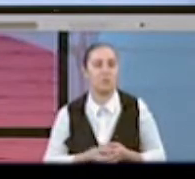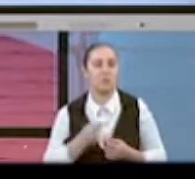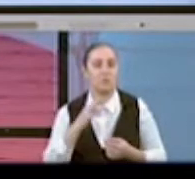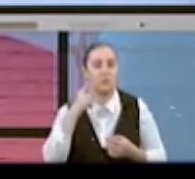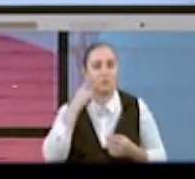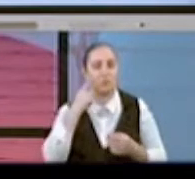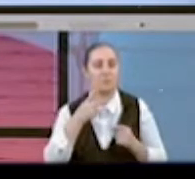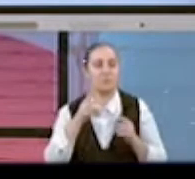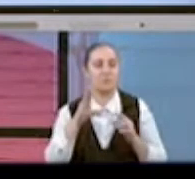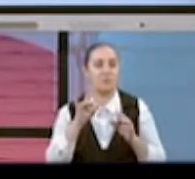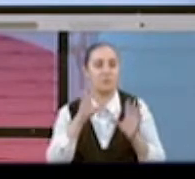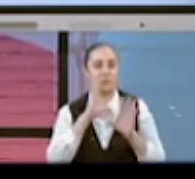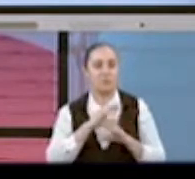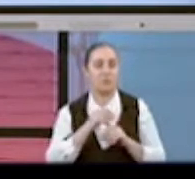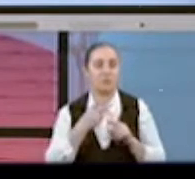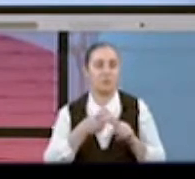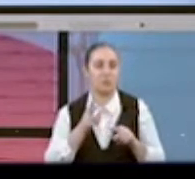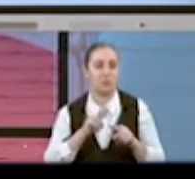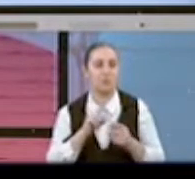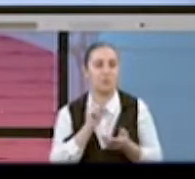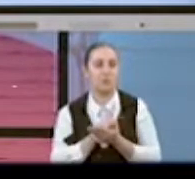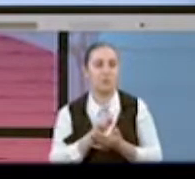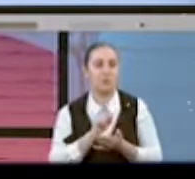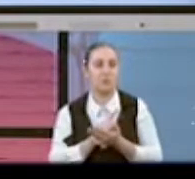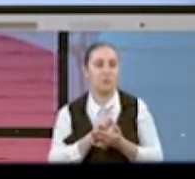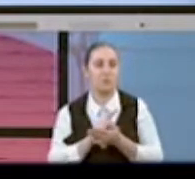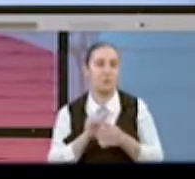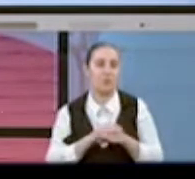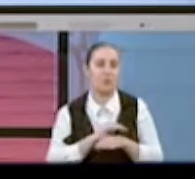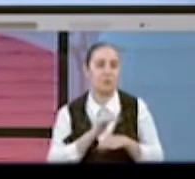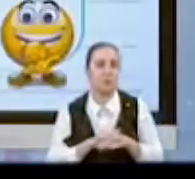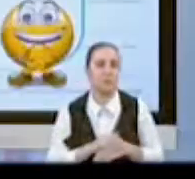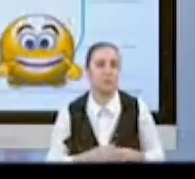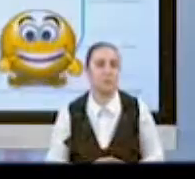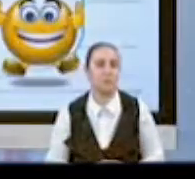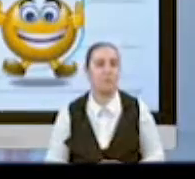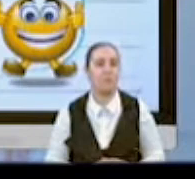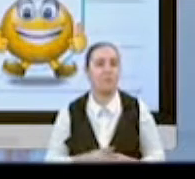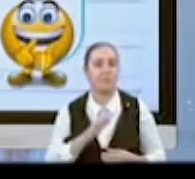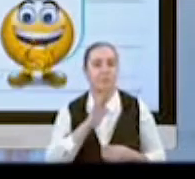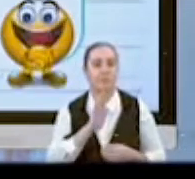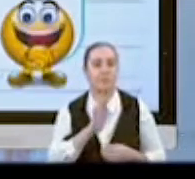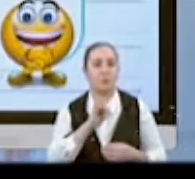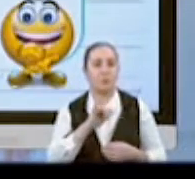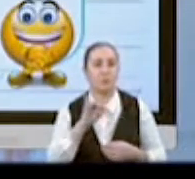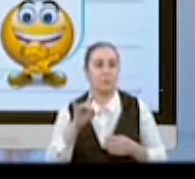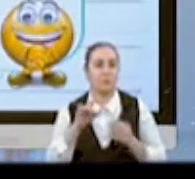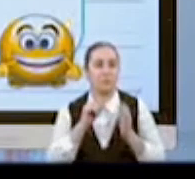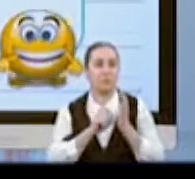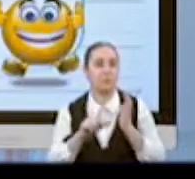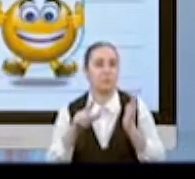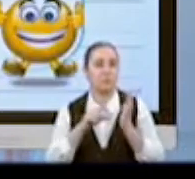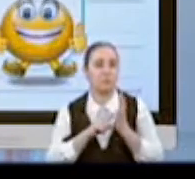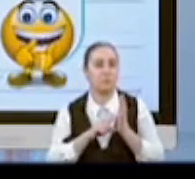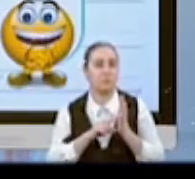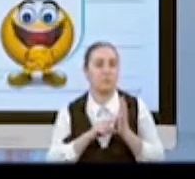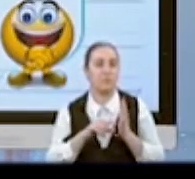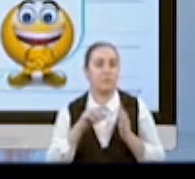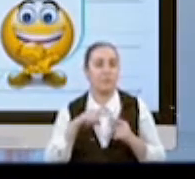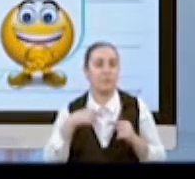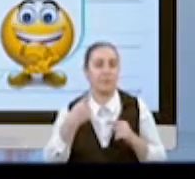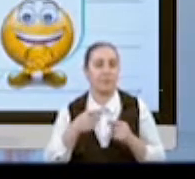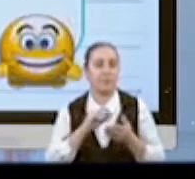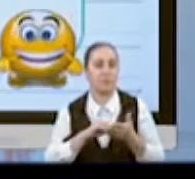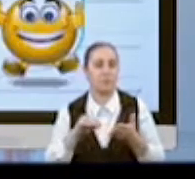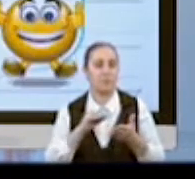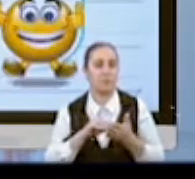Я думаю, что вы справились с этим заданием. Молодцы! В упражнении 67